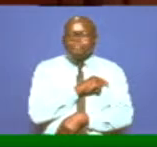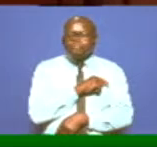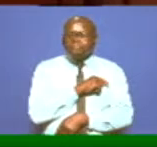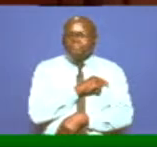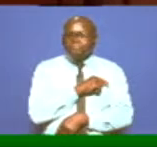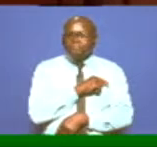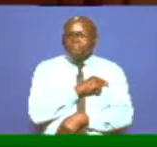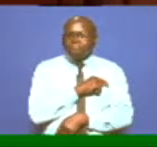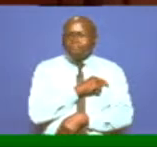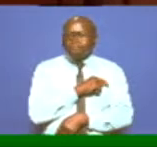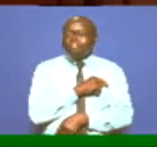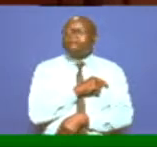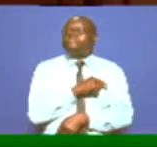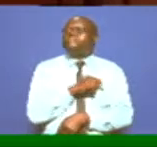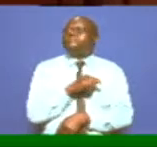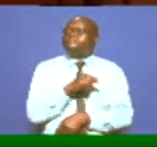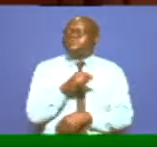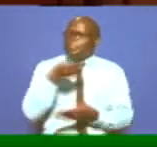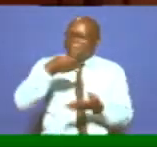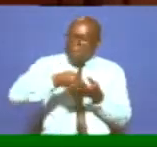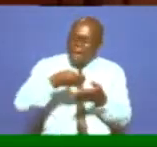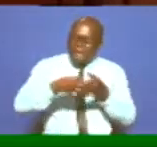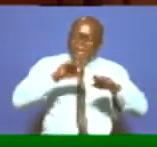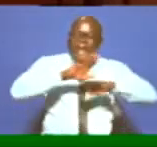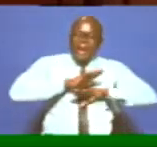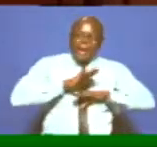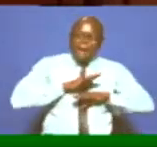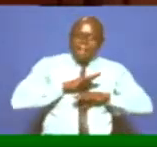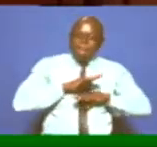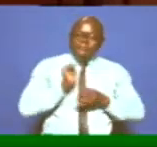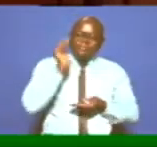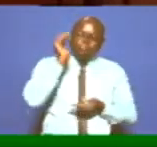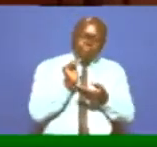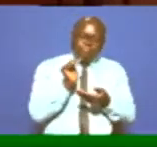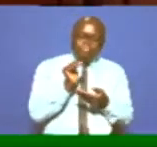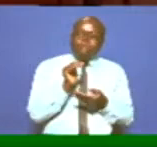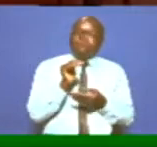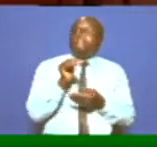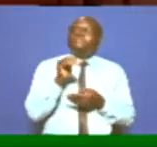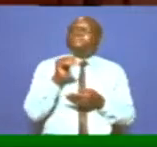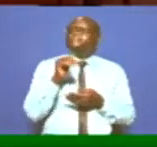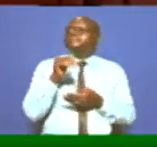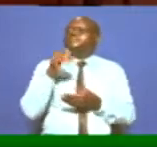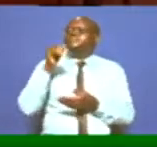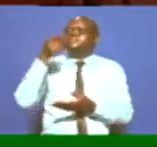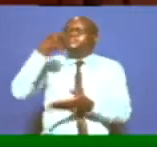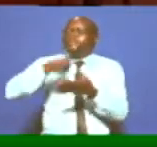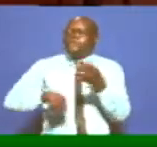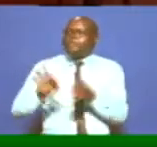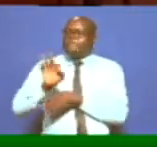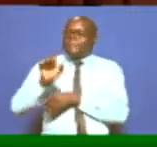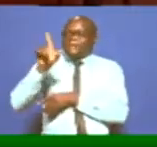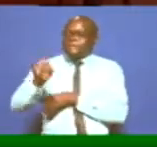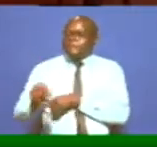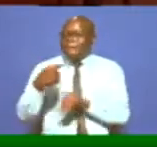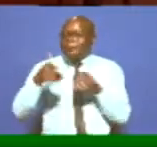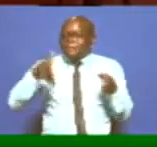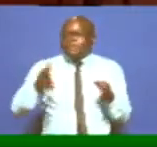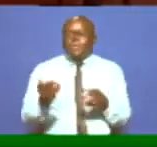na ikawekwa pesa ya kutosha ya kupunguza gharama ya fertilizer ama mbolea. Lakini kuamkia leo